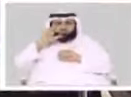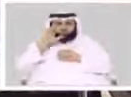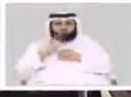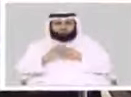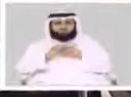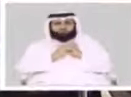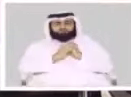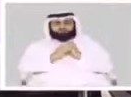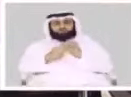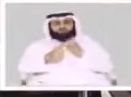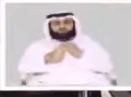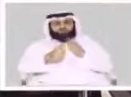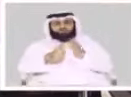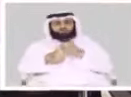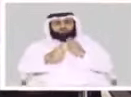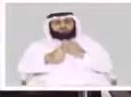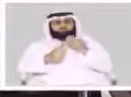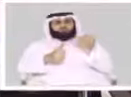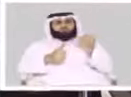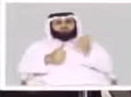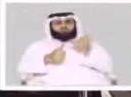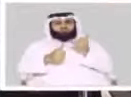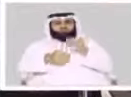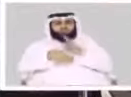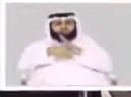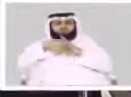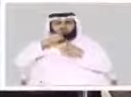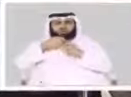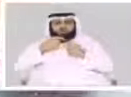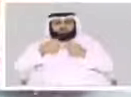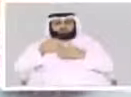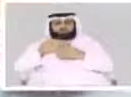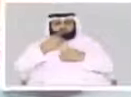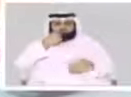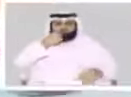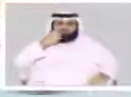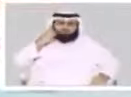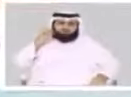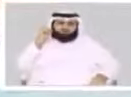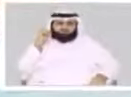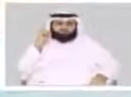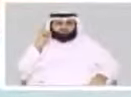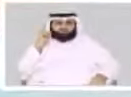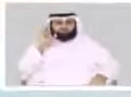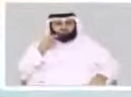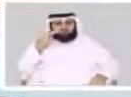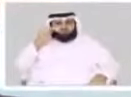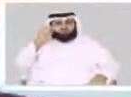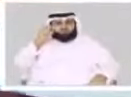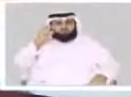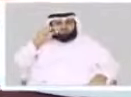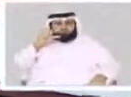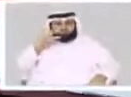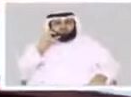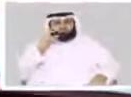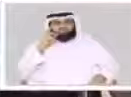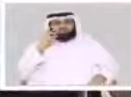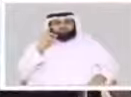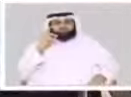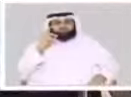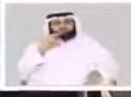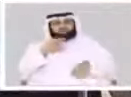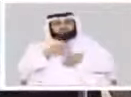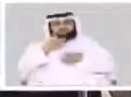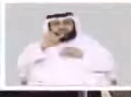أما الأول فضرورة أنه مخلوق لله عز وجل، فبينه وبين خالقه عقود. نعم. وأما الثاني